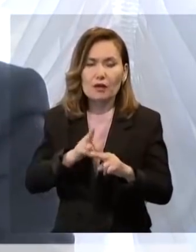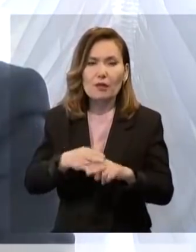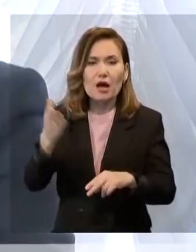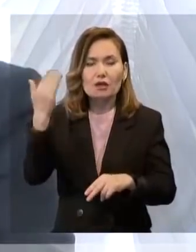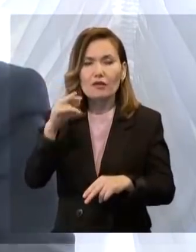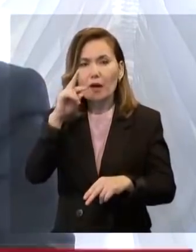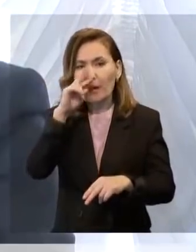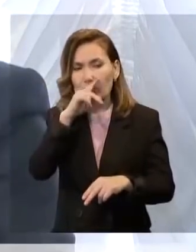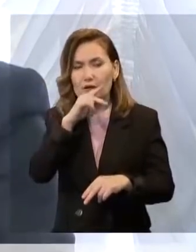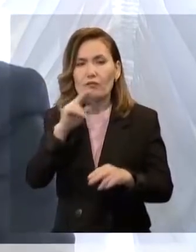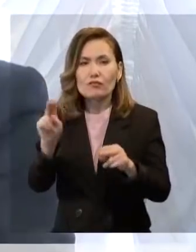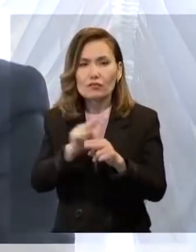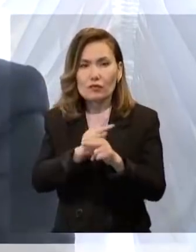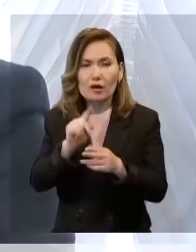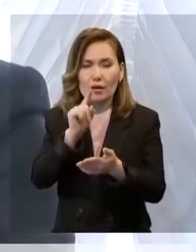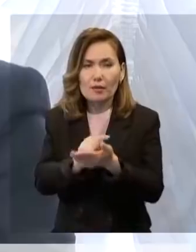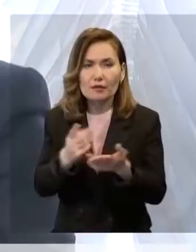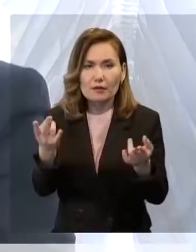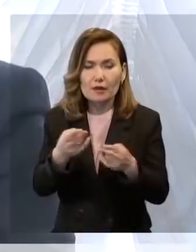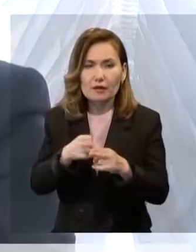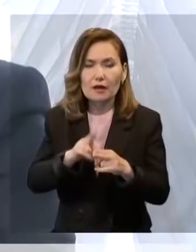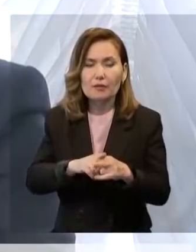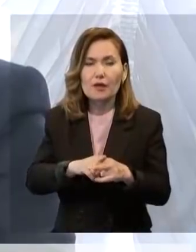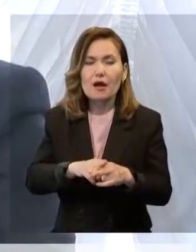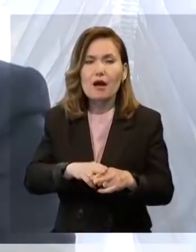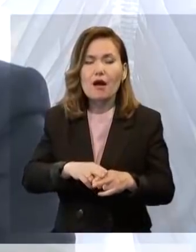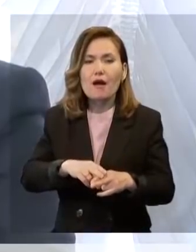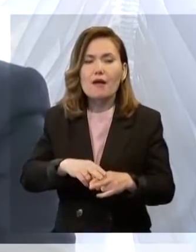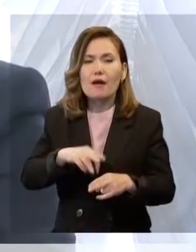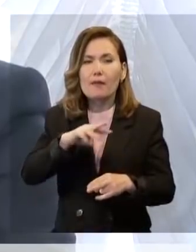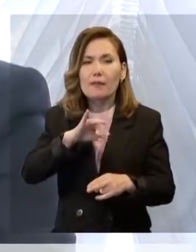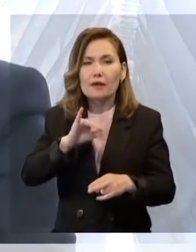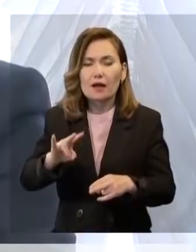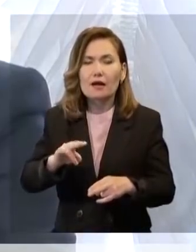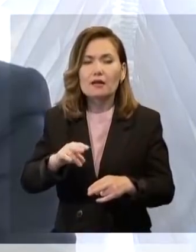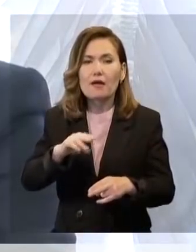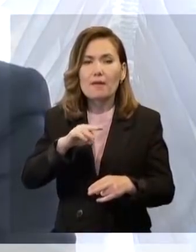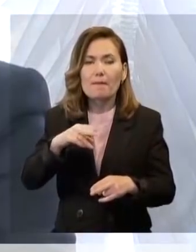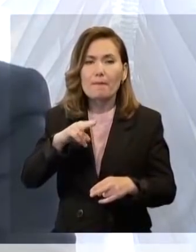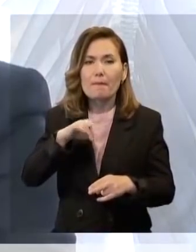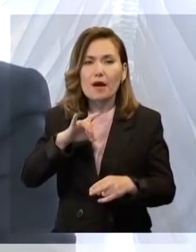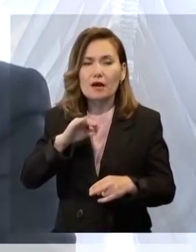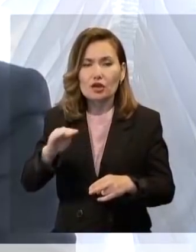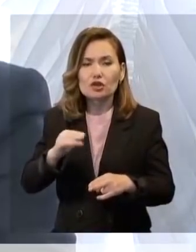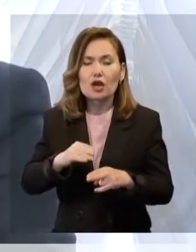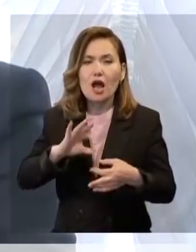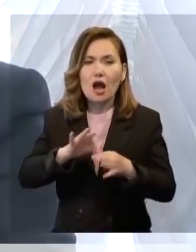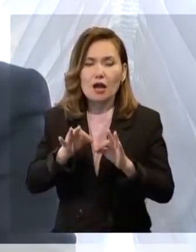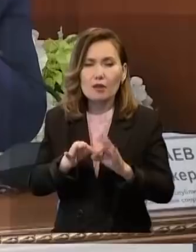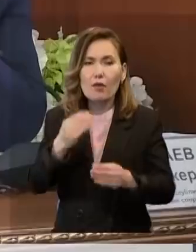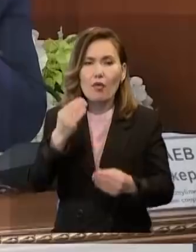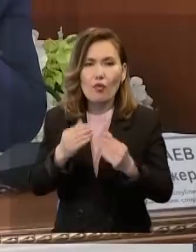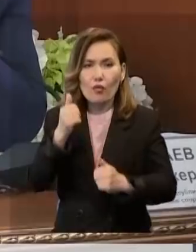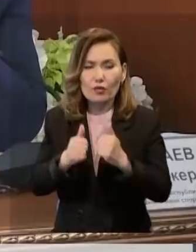жіберілген кемшіліктерді ескере отырып, Париж 24, Милан 26 олимпиада ойындарына дайындық